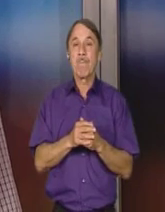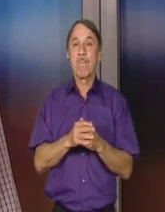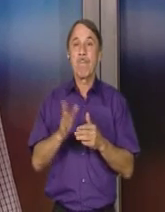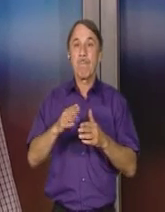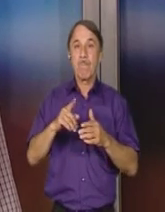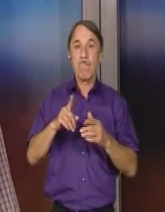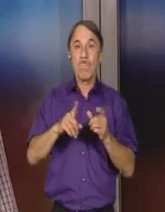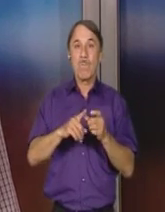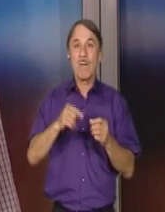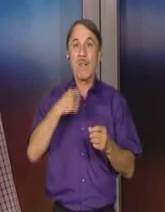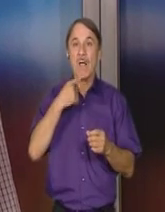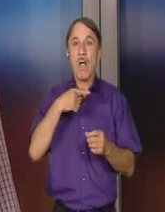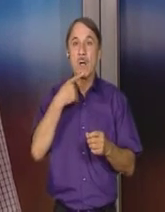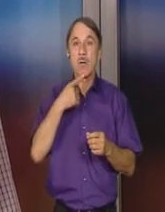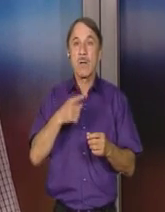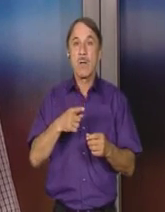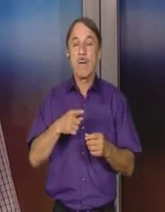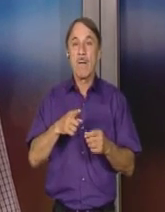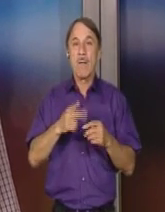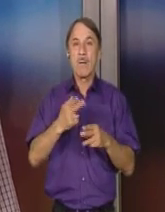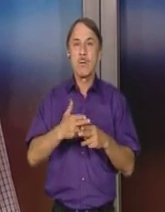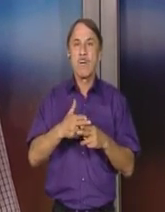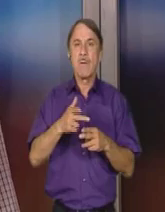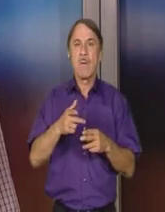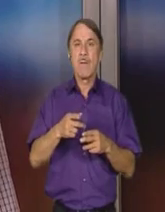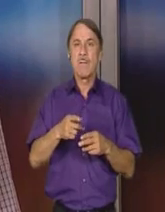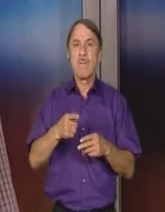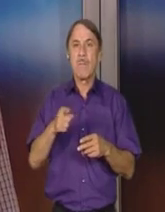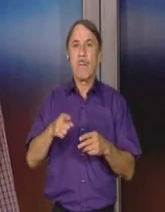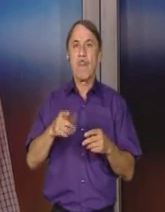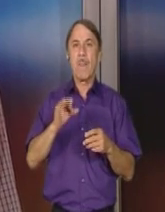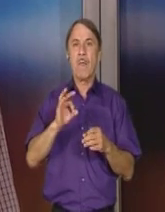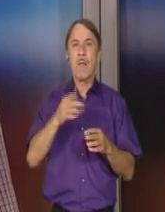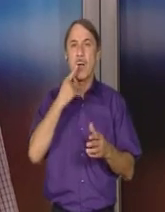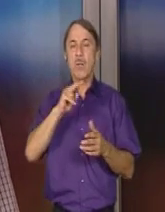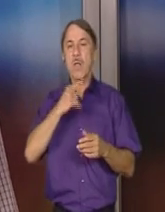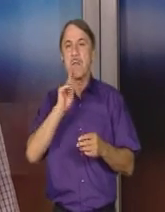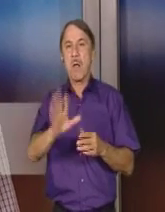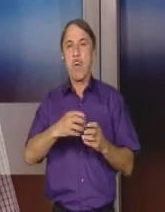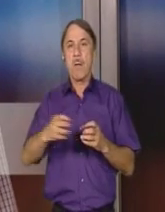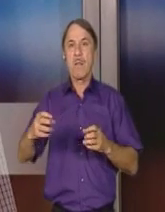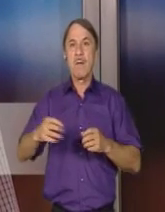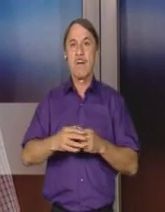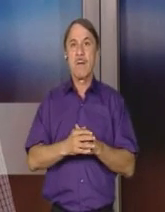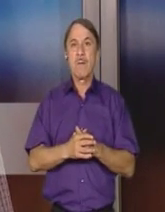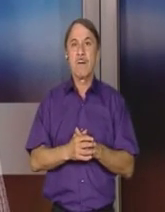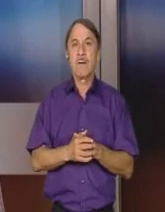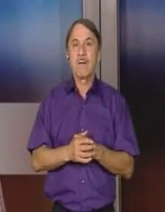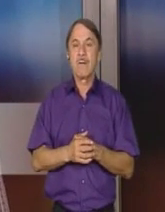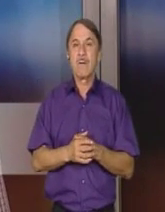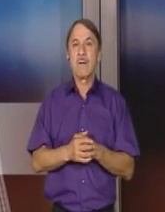onda šta ja znam, Mizera, ova kako se zove, Nove senke i tako dalje. Nego sam